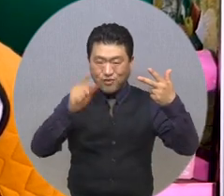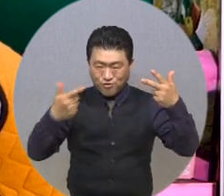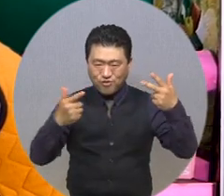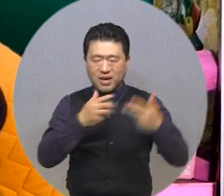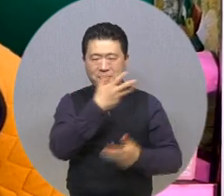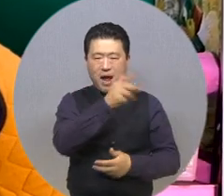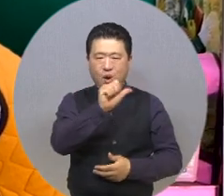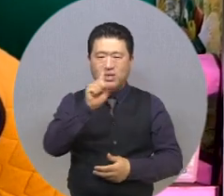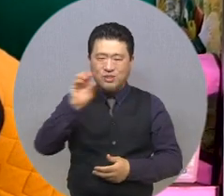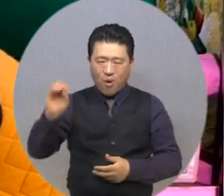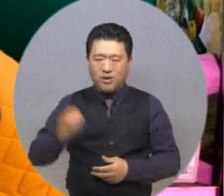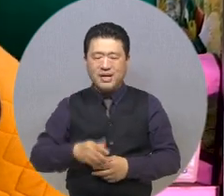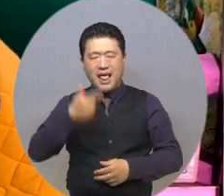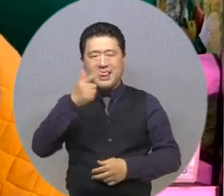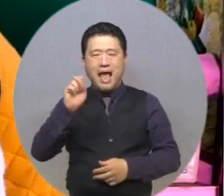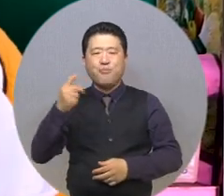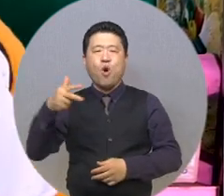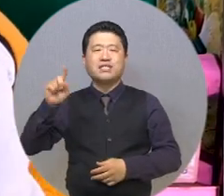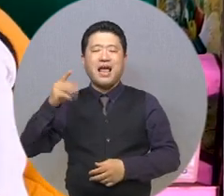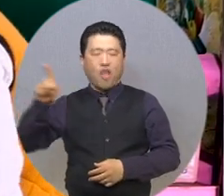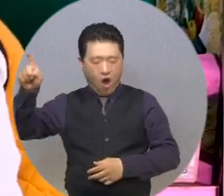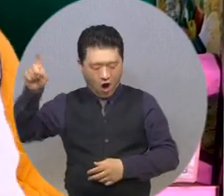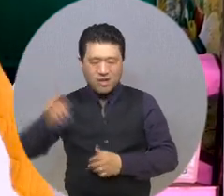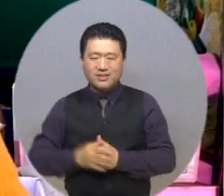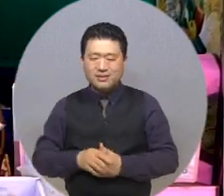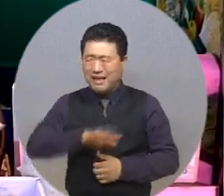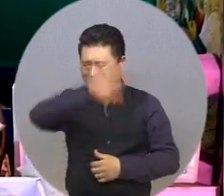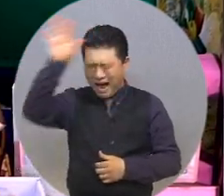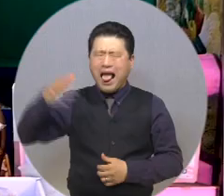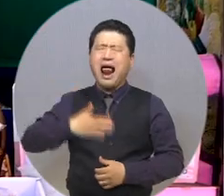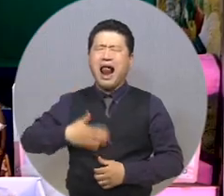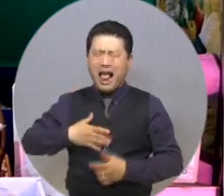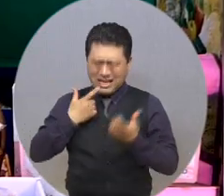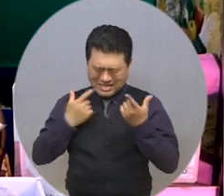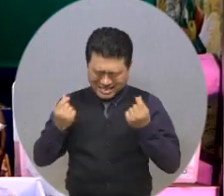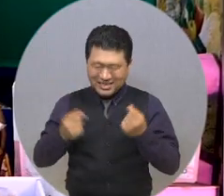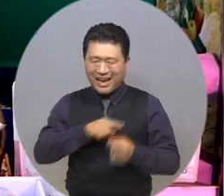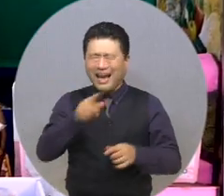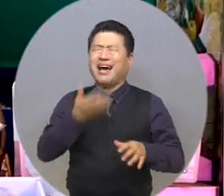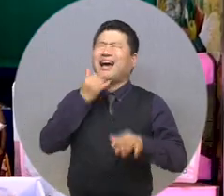07076-8510 남도장터. 이제 알만한 사람은 다 알아. 맞아.